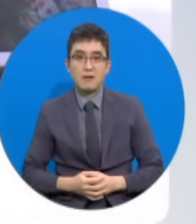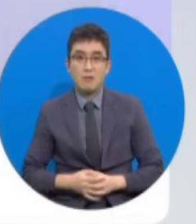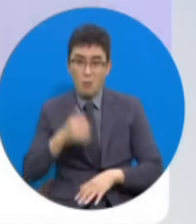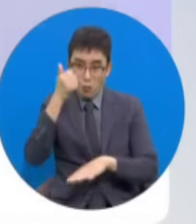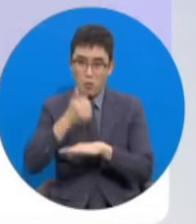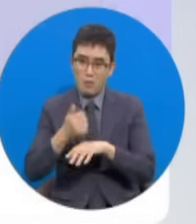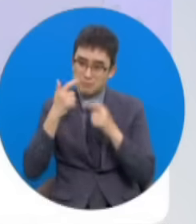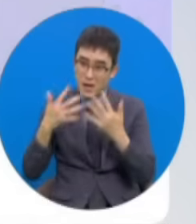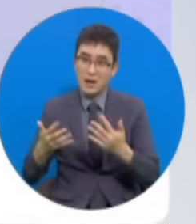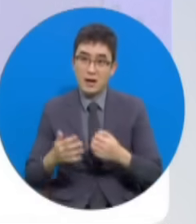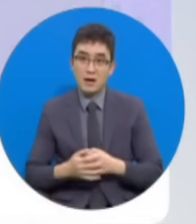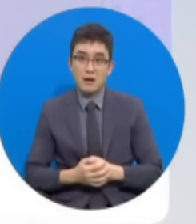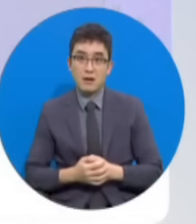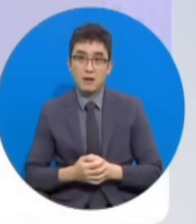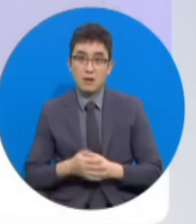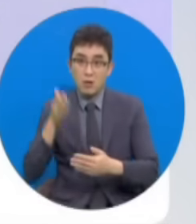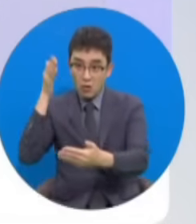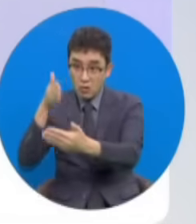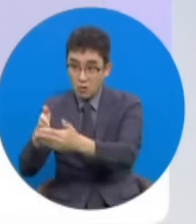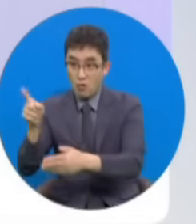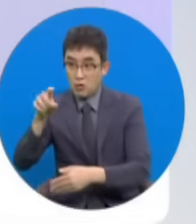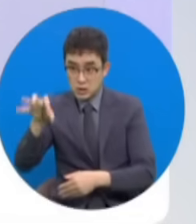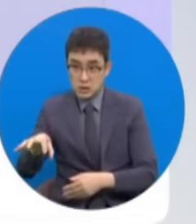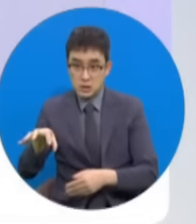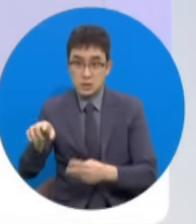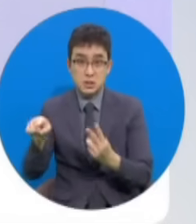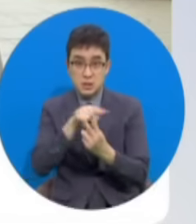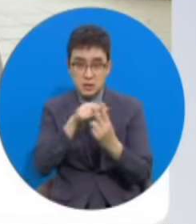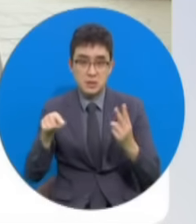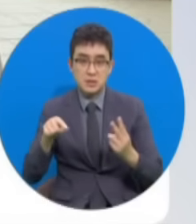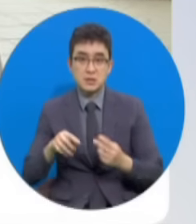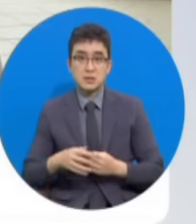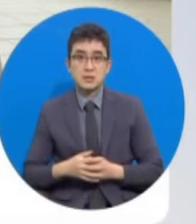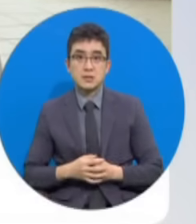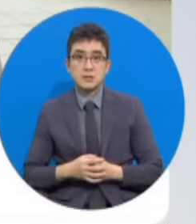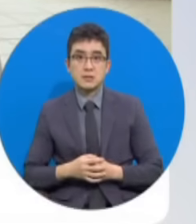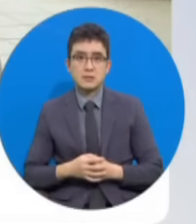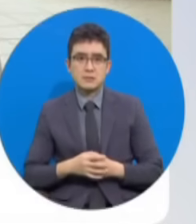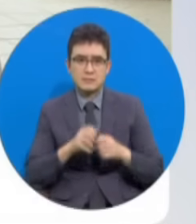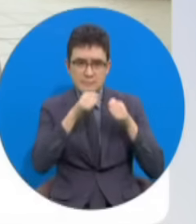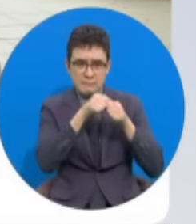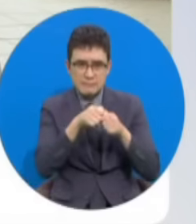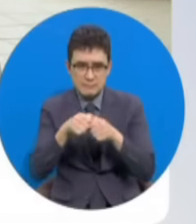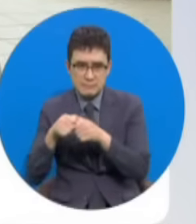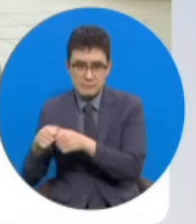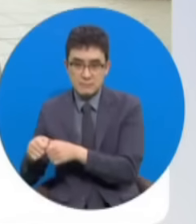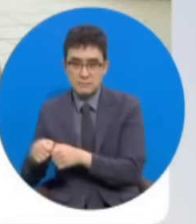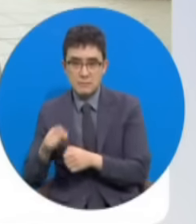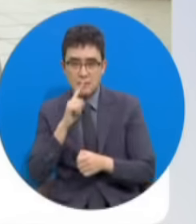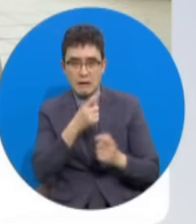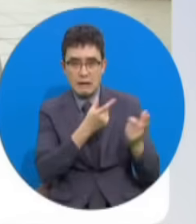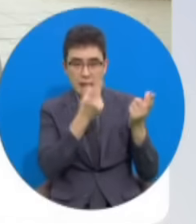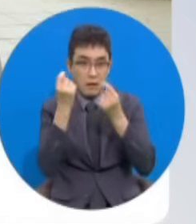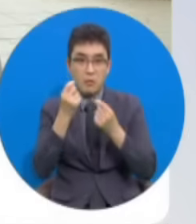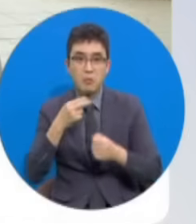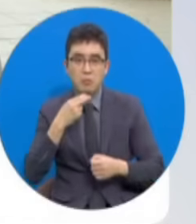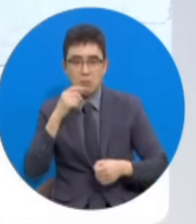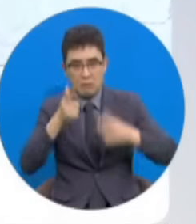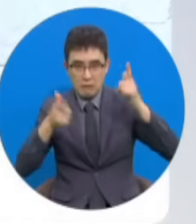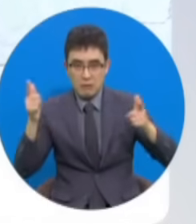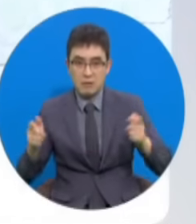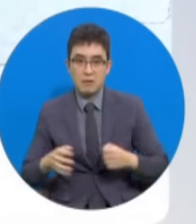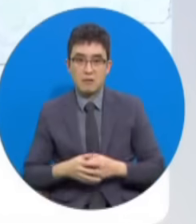않았느냐. 종점이 어느 쪽으로 가든지 간에 여러 가지 사안을 보면 절차에 대해서 위법성이 없었고 국토부랄지